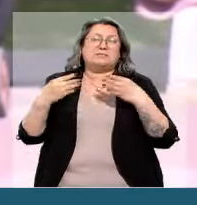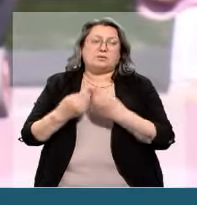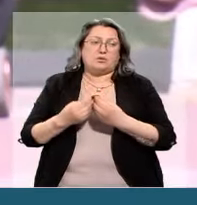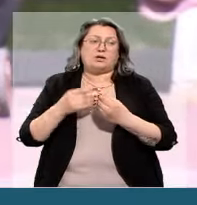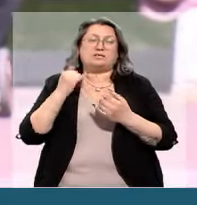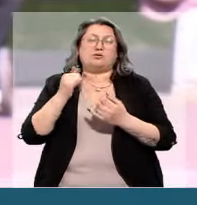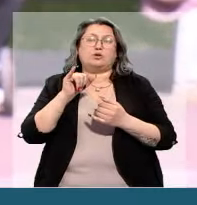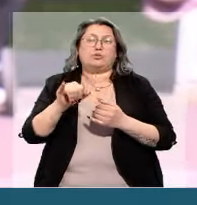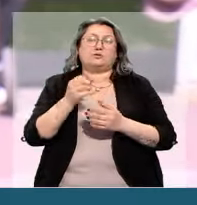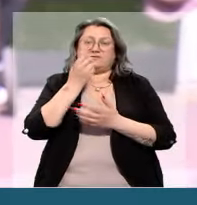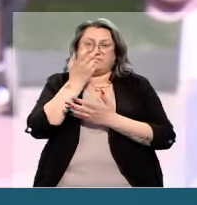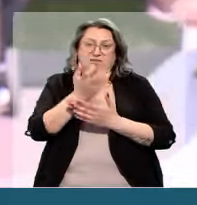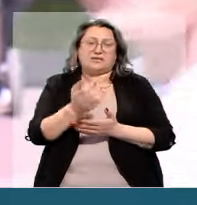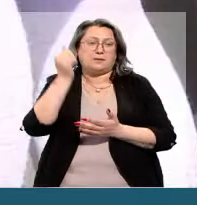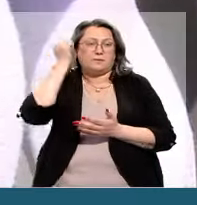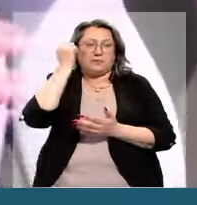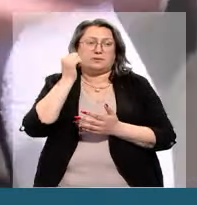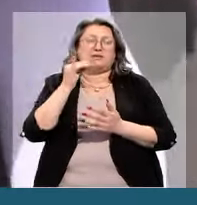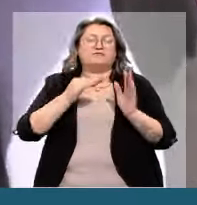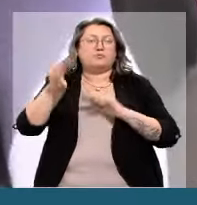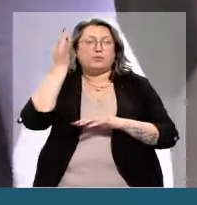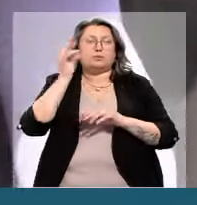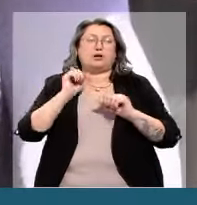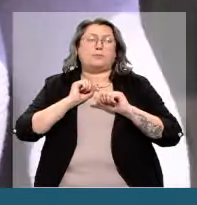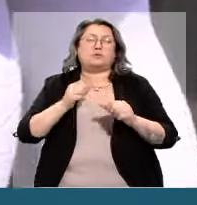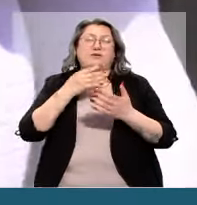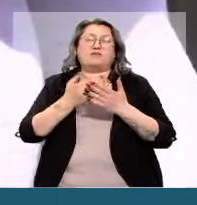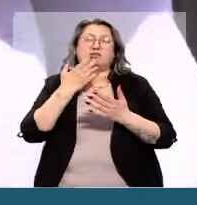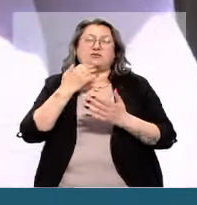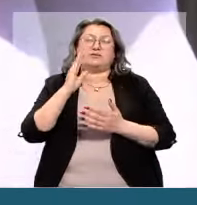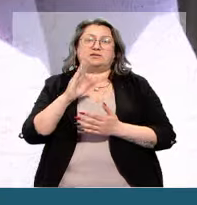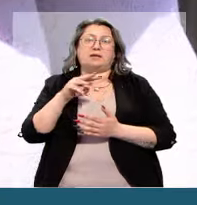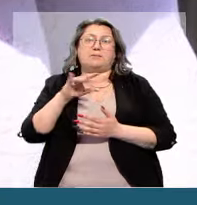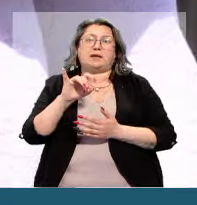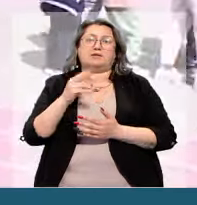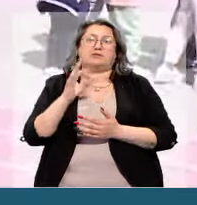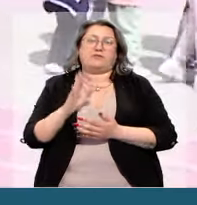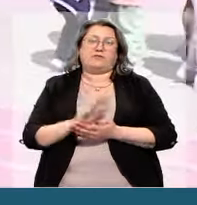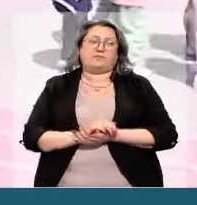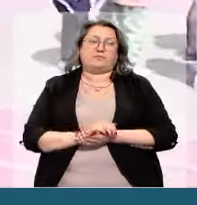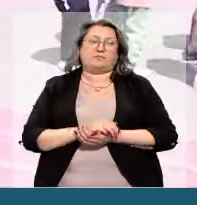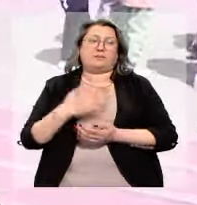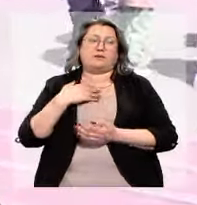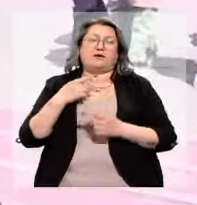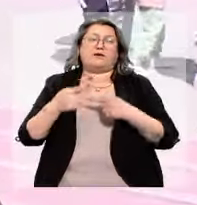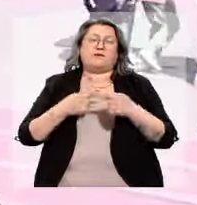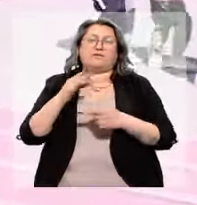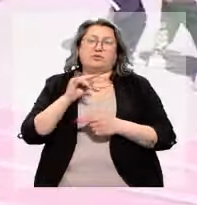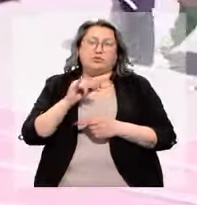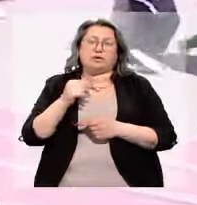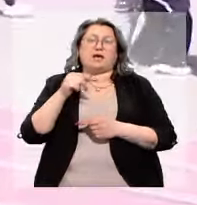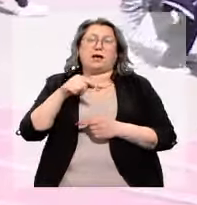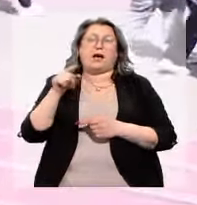семьей. Сегодня они возложили цветы к мемориалу и вспомнили подвиг своего дедушки Василия Меренцова. Мы внуки, они